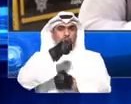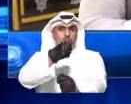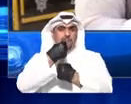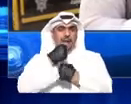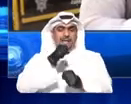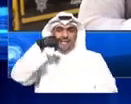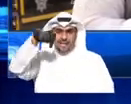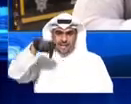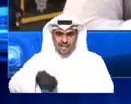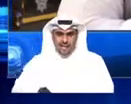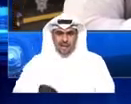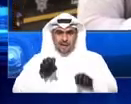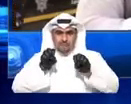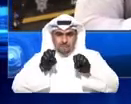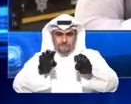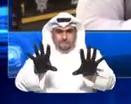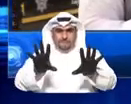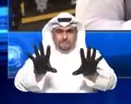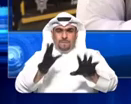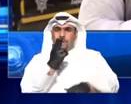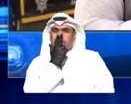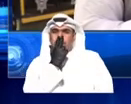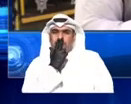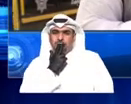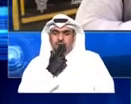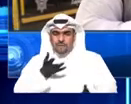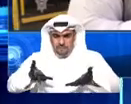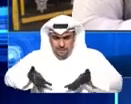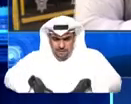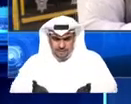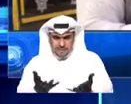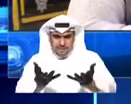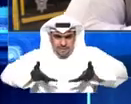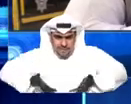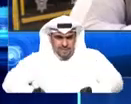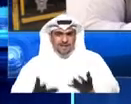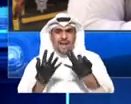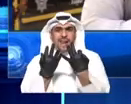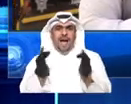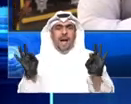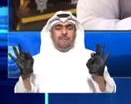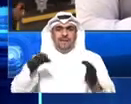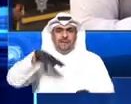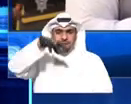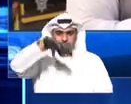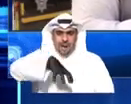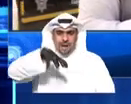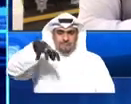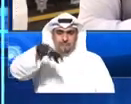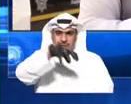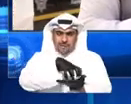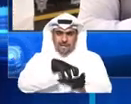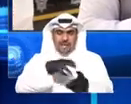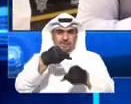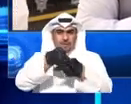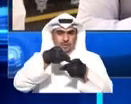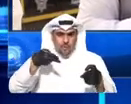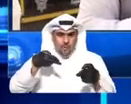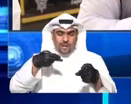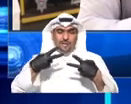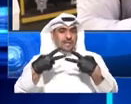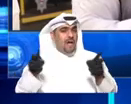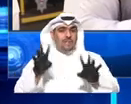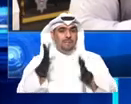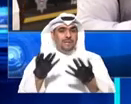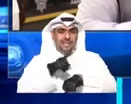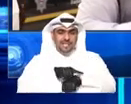والتعقيم، وتاكيد ترجمه هذه الخطط والبرامج لبلديه الكويت على ارض الواقع، واستغلالا لفتره الحظر من الساعه الخامسه حتى الرابعه